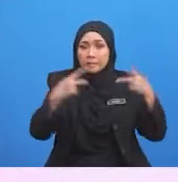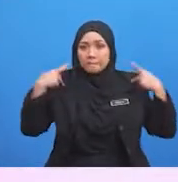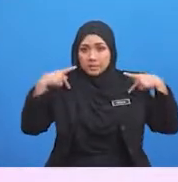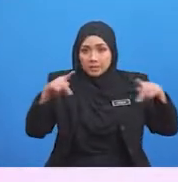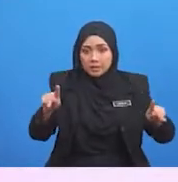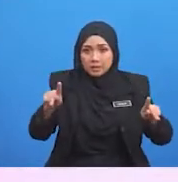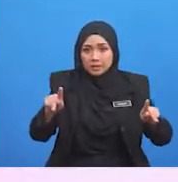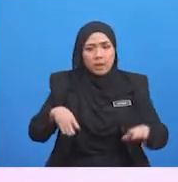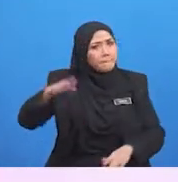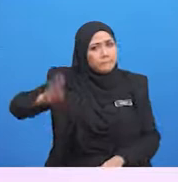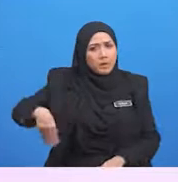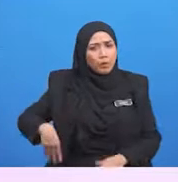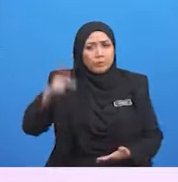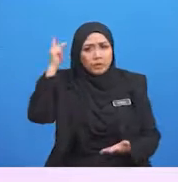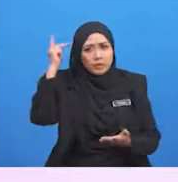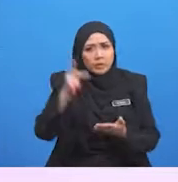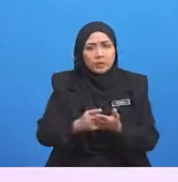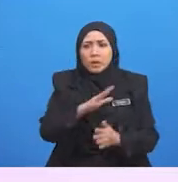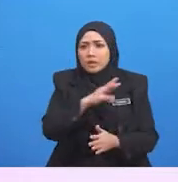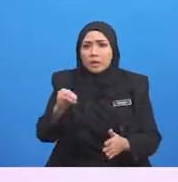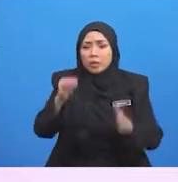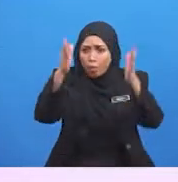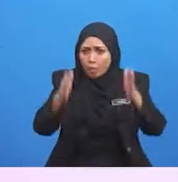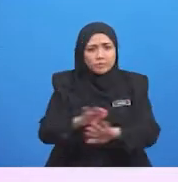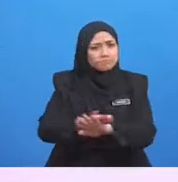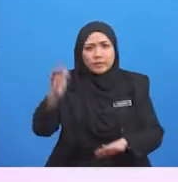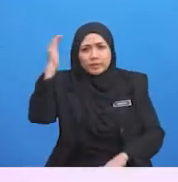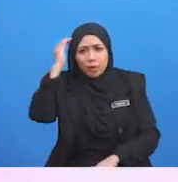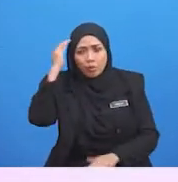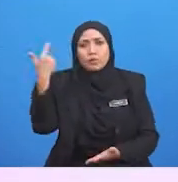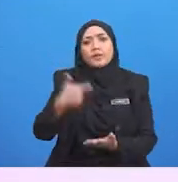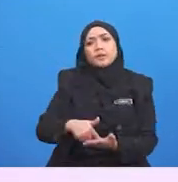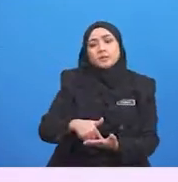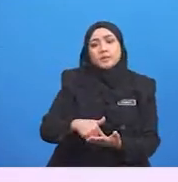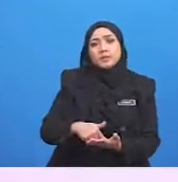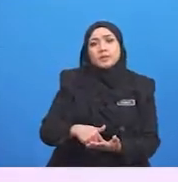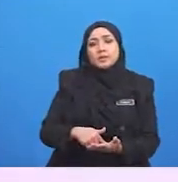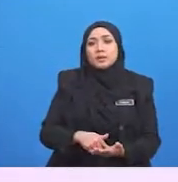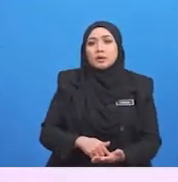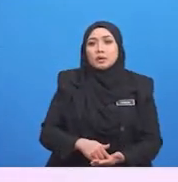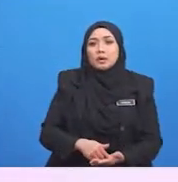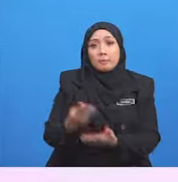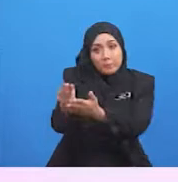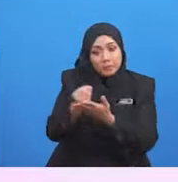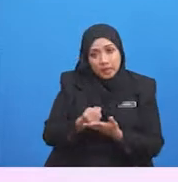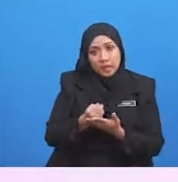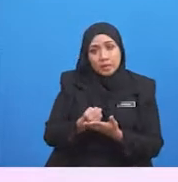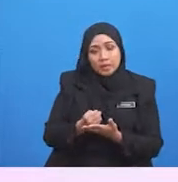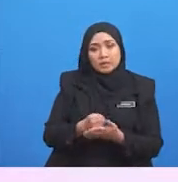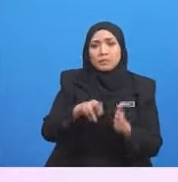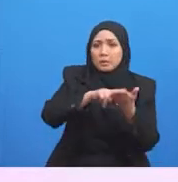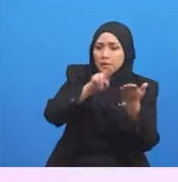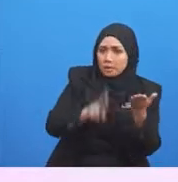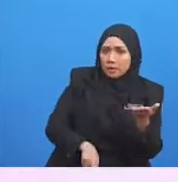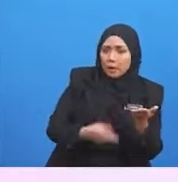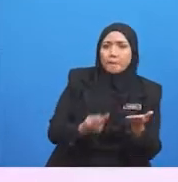belum dikenali dan diketahui oleh ramai pelanggan. Permintaan produk ketika ini masih rendah dan